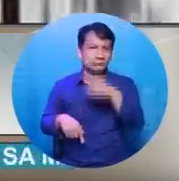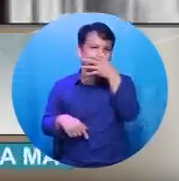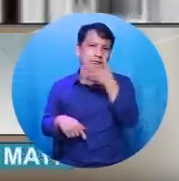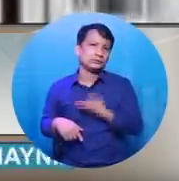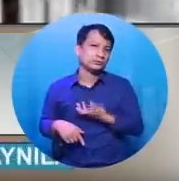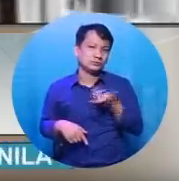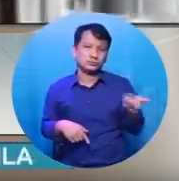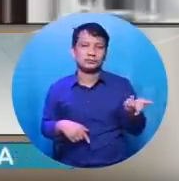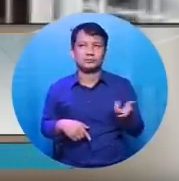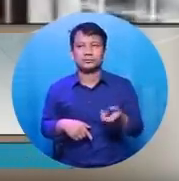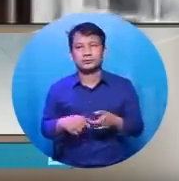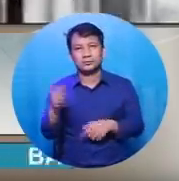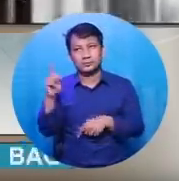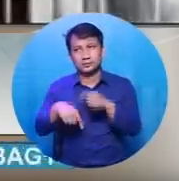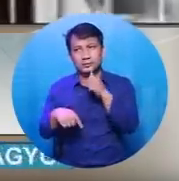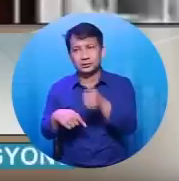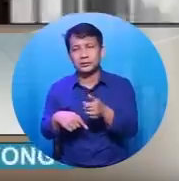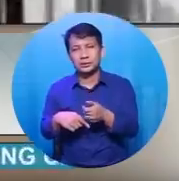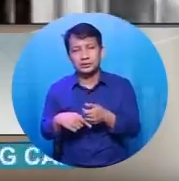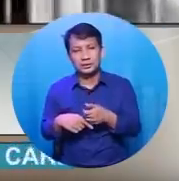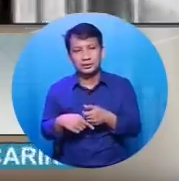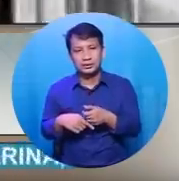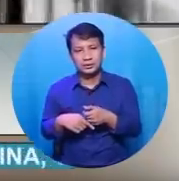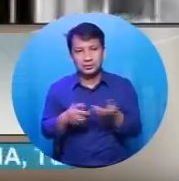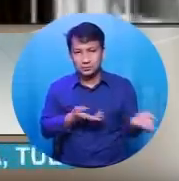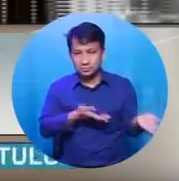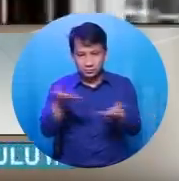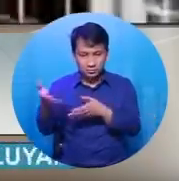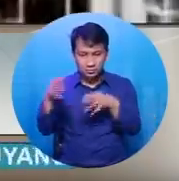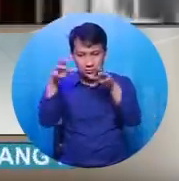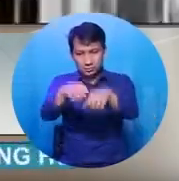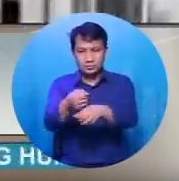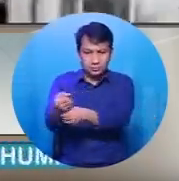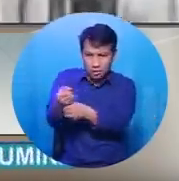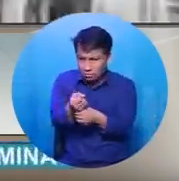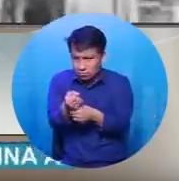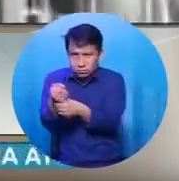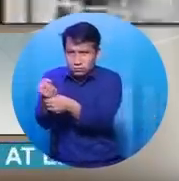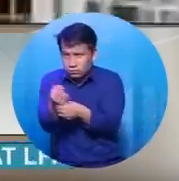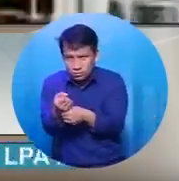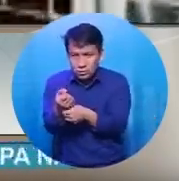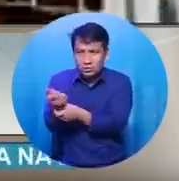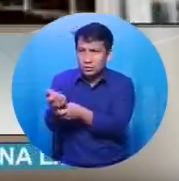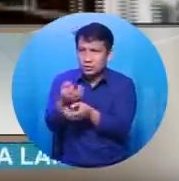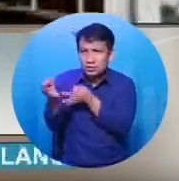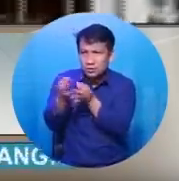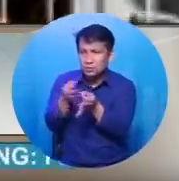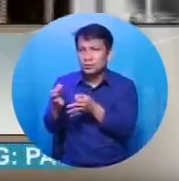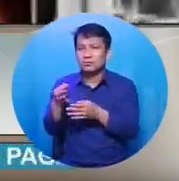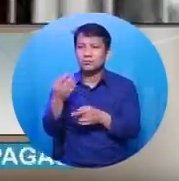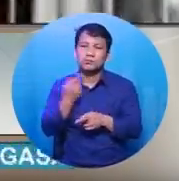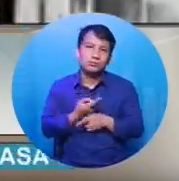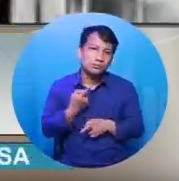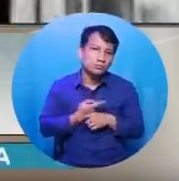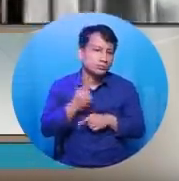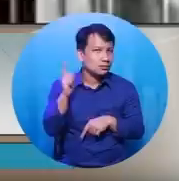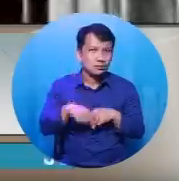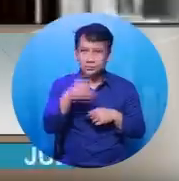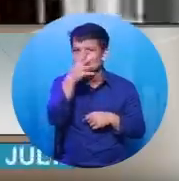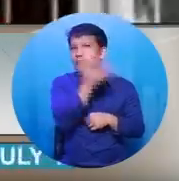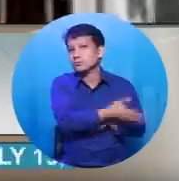pinakikinggan. Tapos pinipilit na daw po siyang dali ng pulis. Ayaw po niya sumama, nagpapaliwanag na po siya ng maayos. Hindi po siya